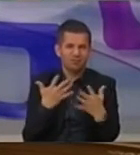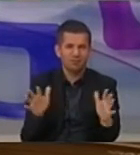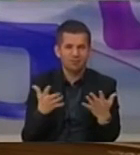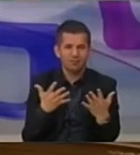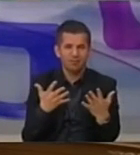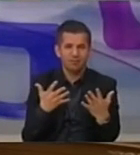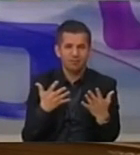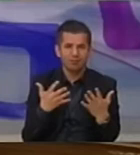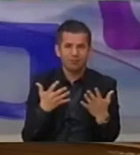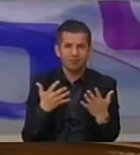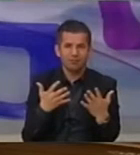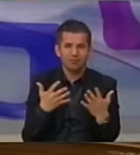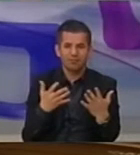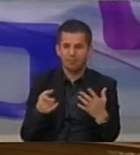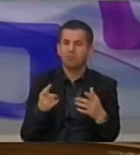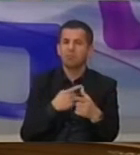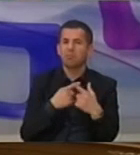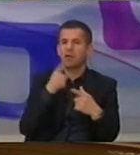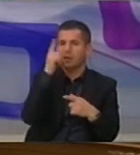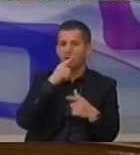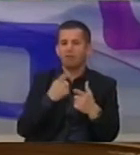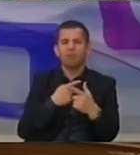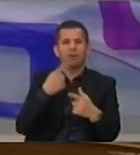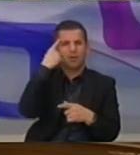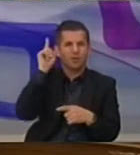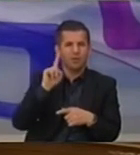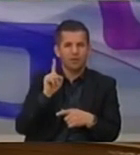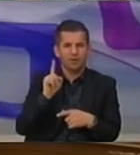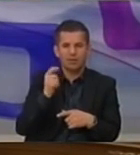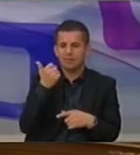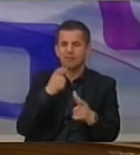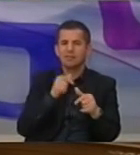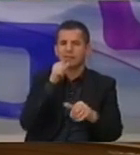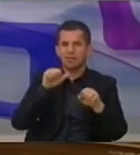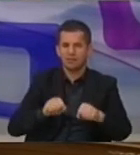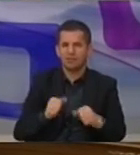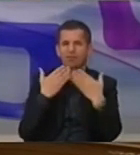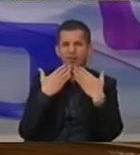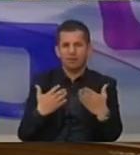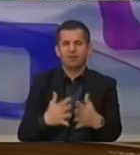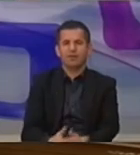ose është në lajthitje, ose nuk e ka idenë elementare të qeverisjes. Faleminderit.